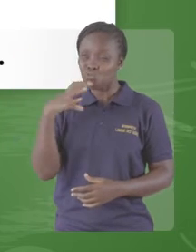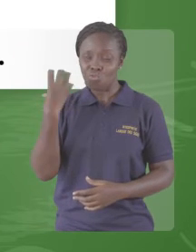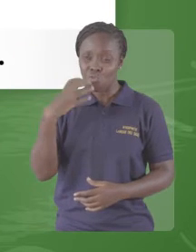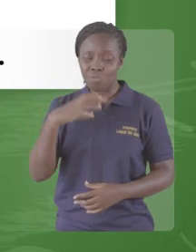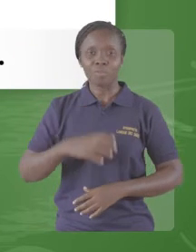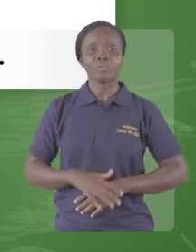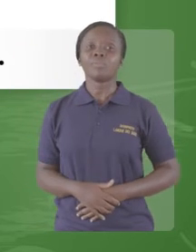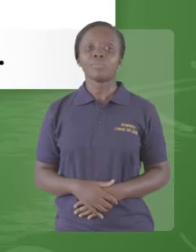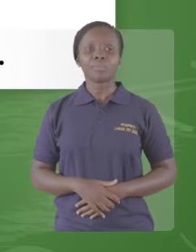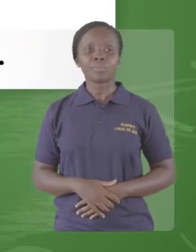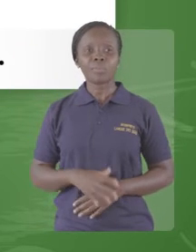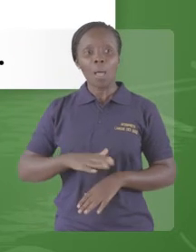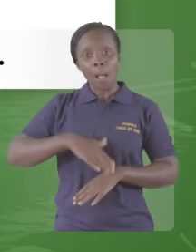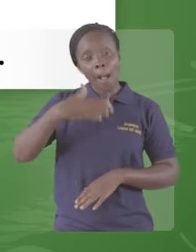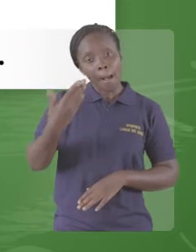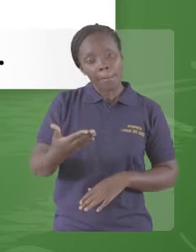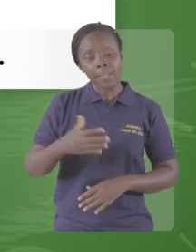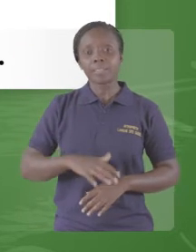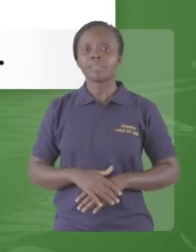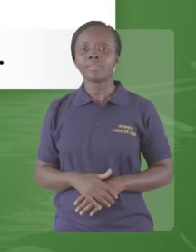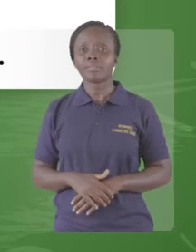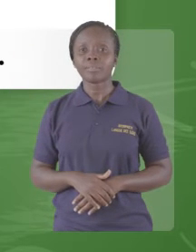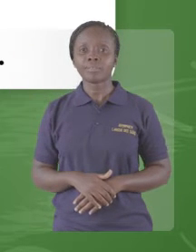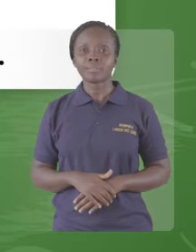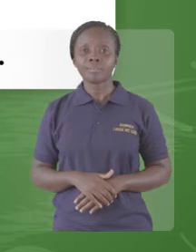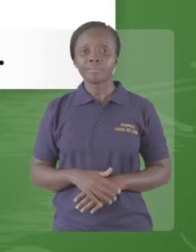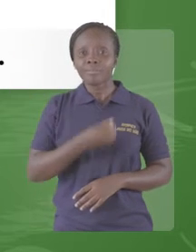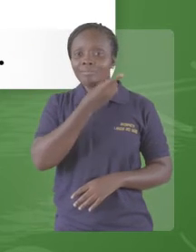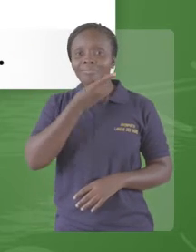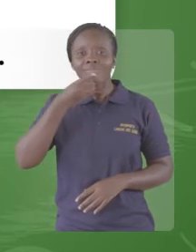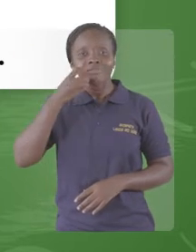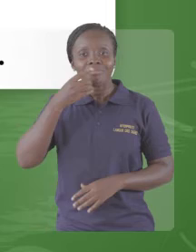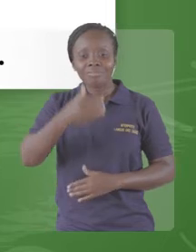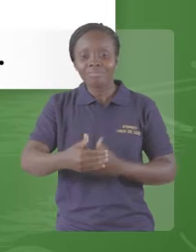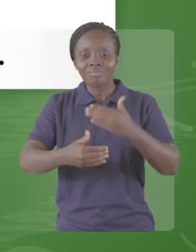Nous pouvons citer aussi l'avancée du désert,